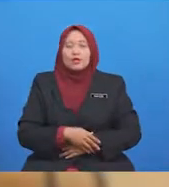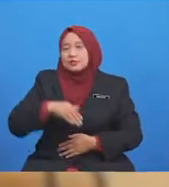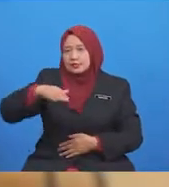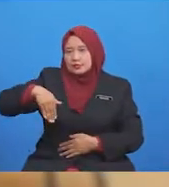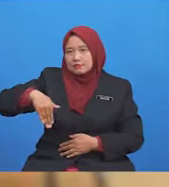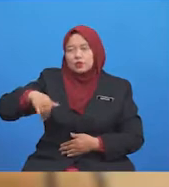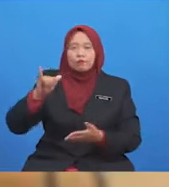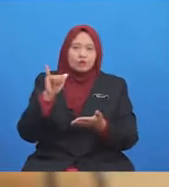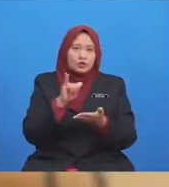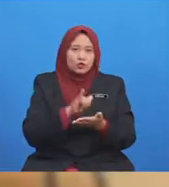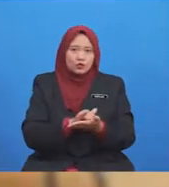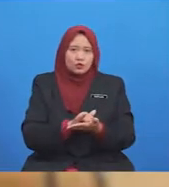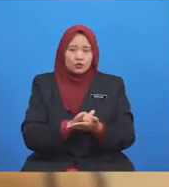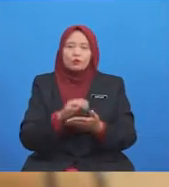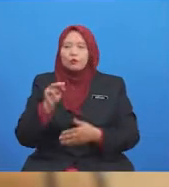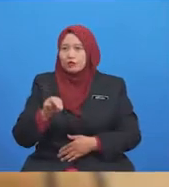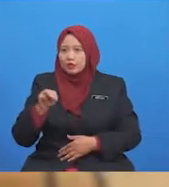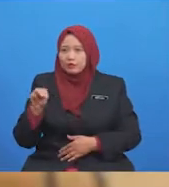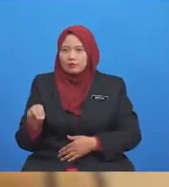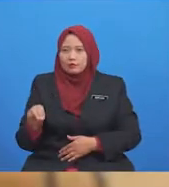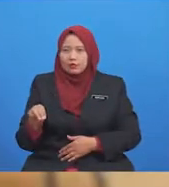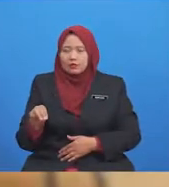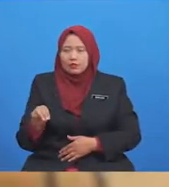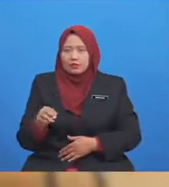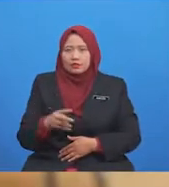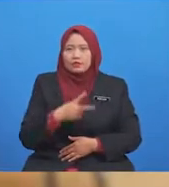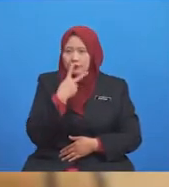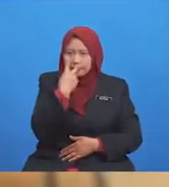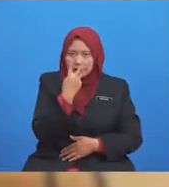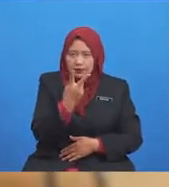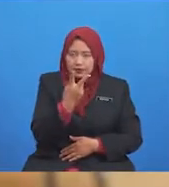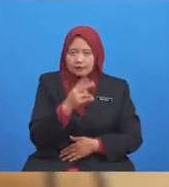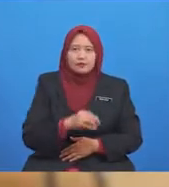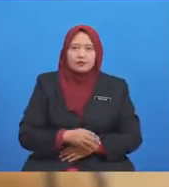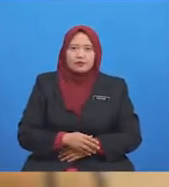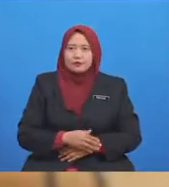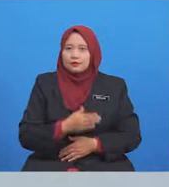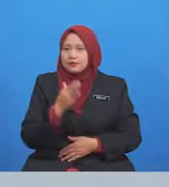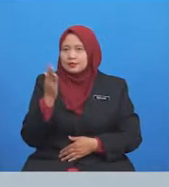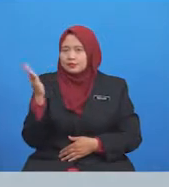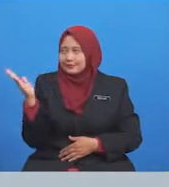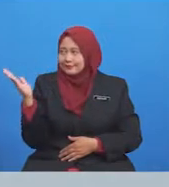Sebelum itu, murid-murid, sila perhatikan paparan ini.